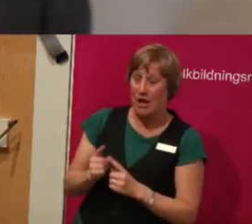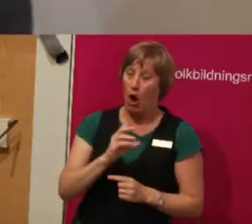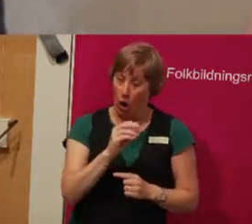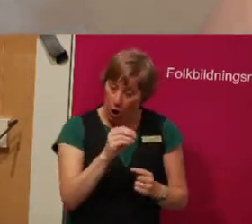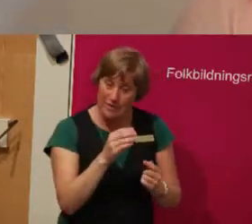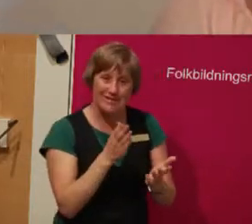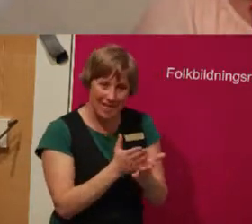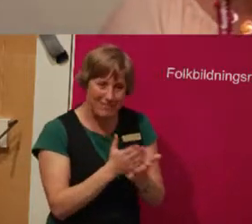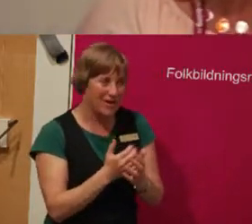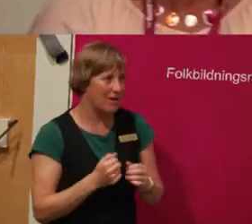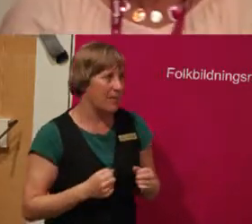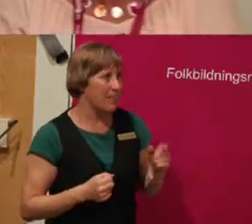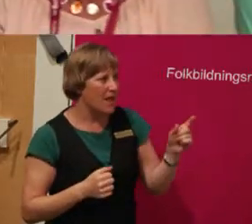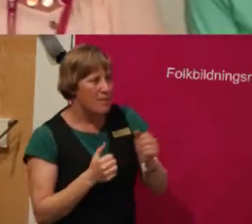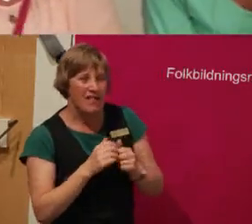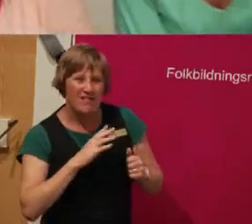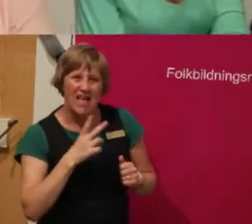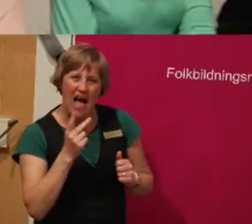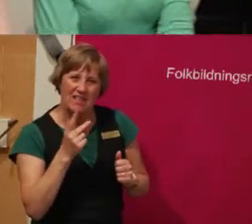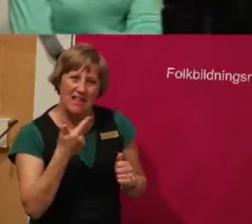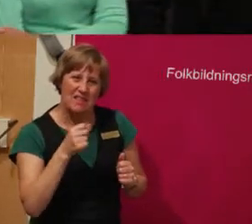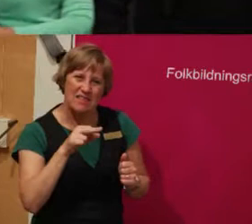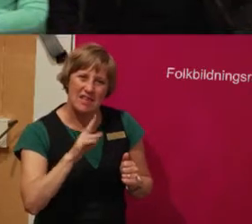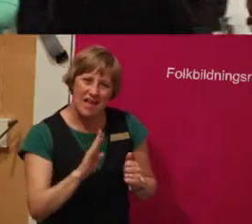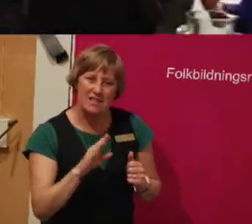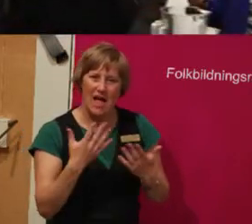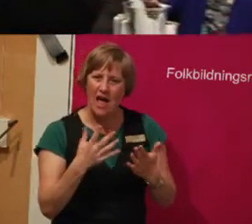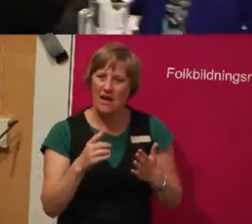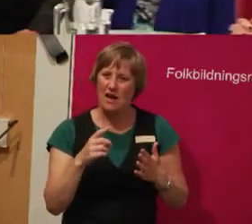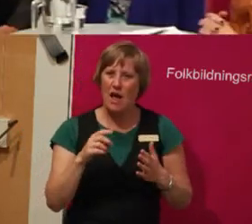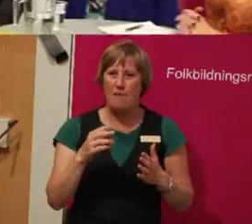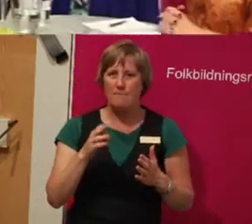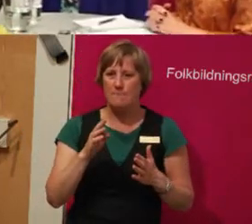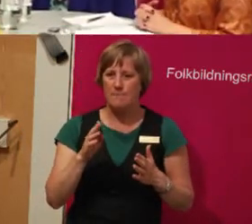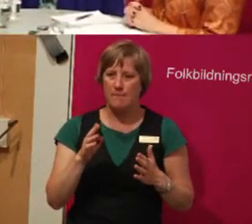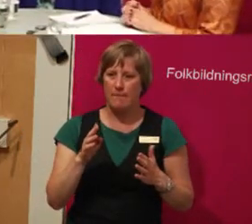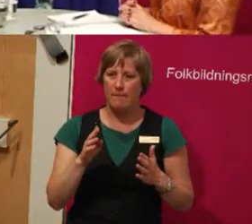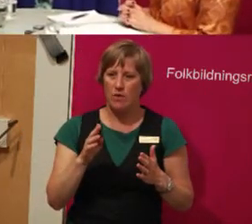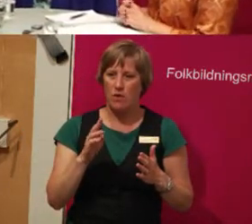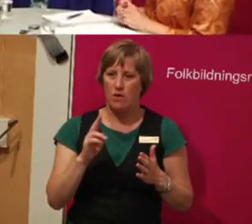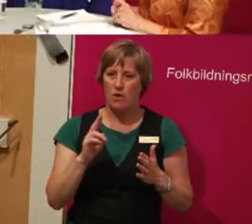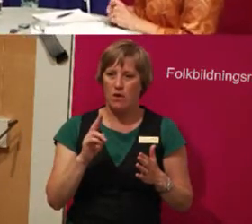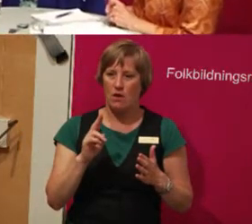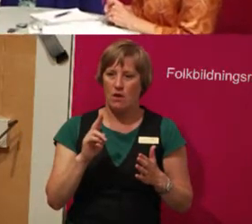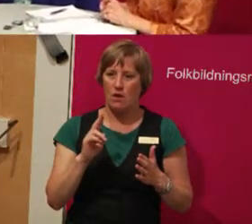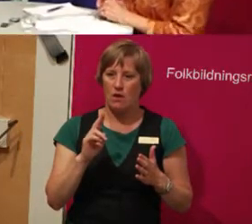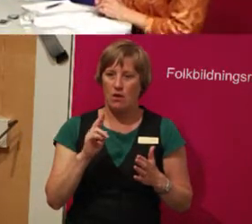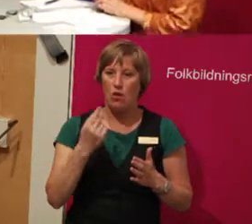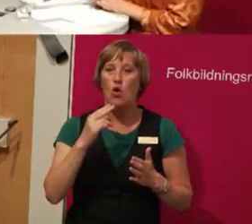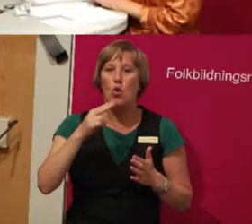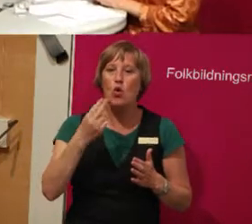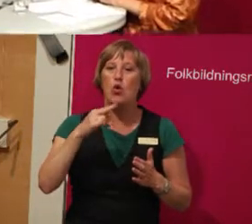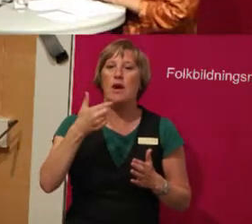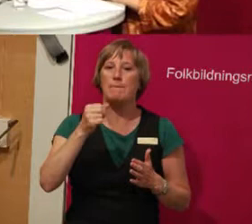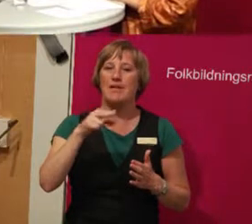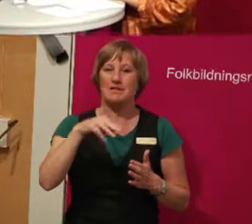att det är en annan som slår igenom där jättemycket. Det är den enorma urbanisering som pågår i det här landet. Som gör att, och som också handlar